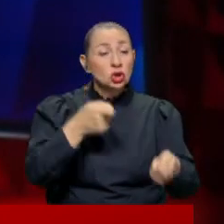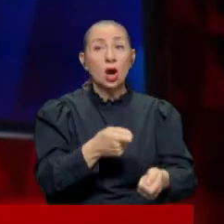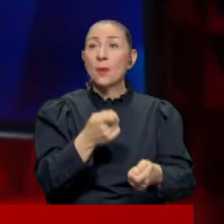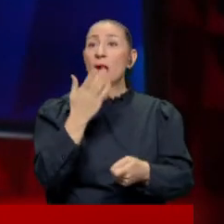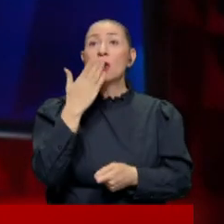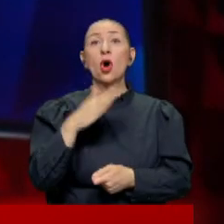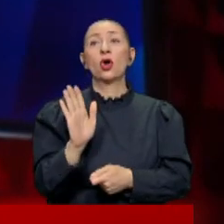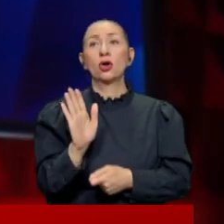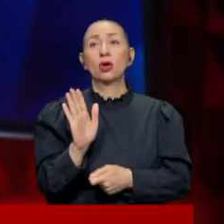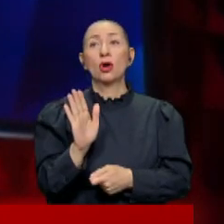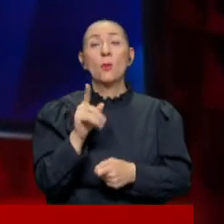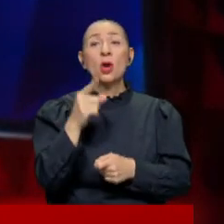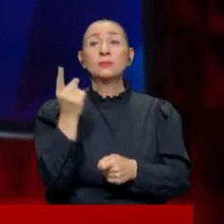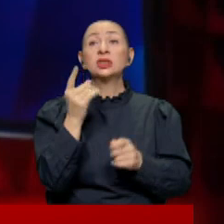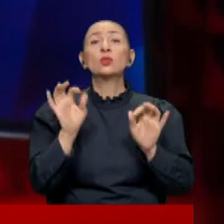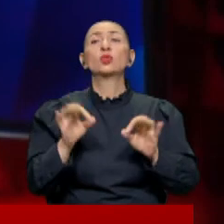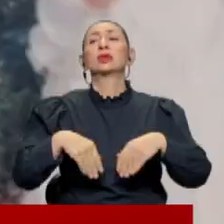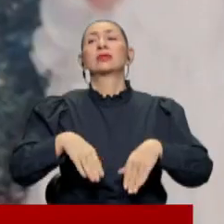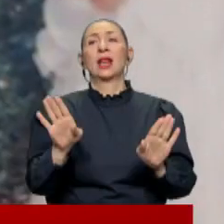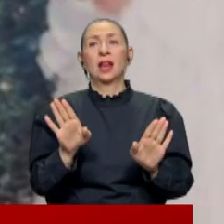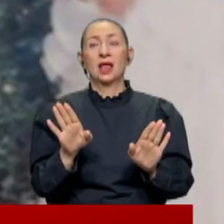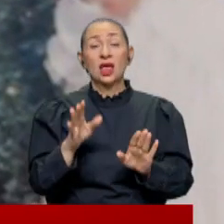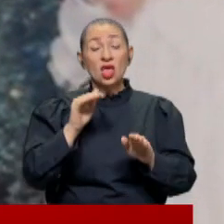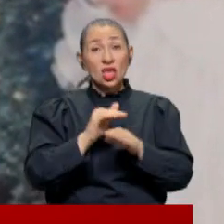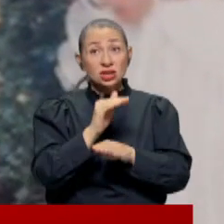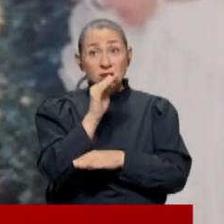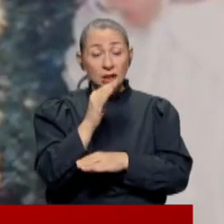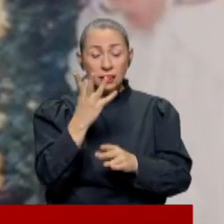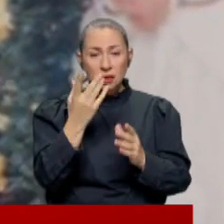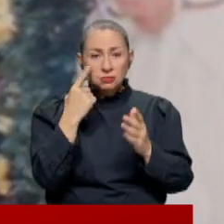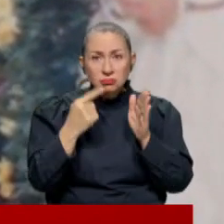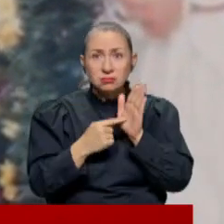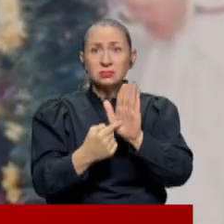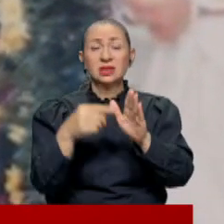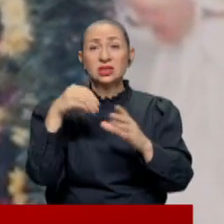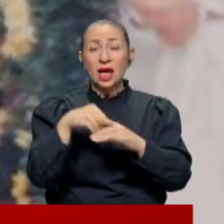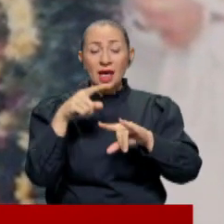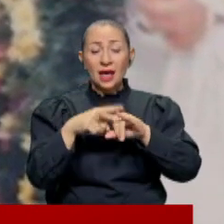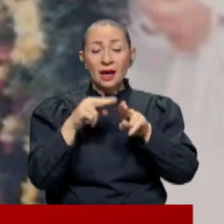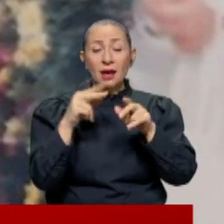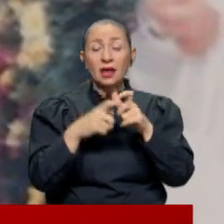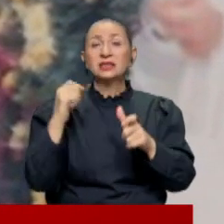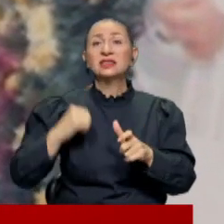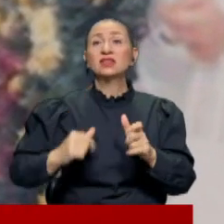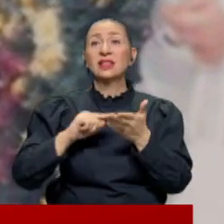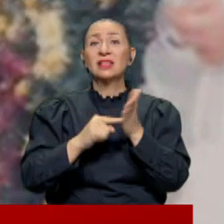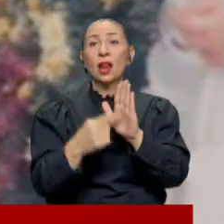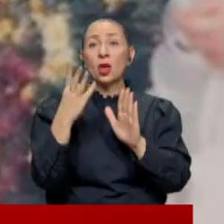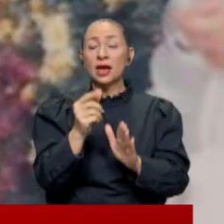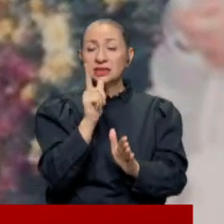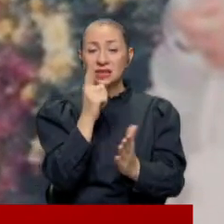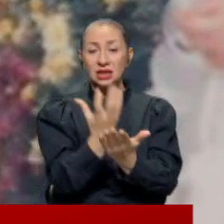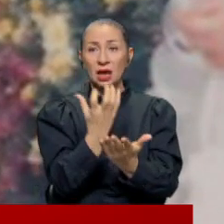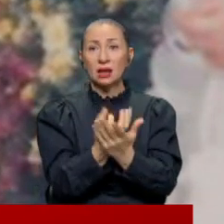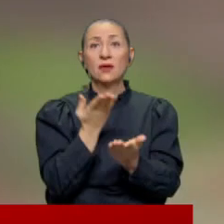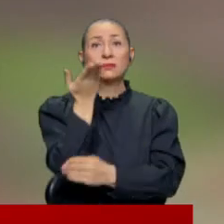maruz kalmadı. Böyle bir şey söz konusu değildi. Yaşadıklarını gözler önüne sermek için HKG savcılığa delil olarak ses